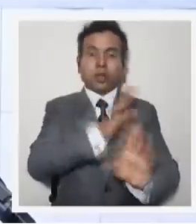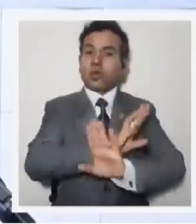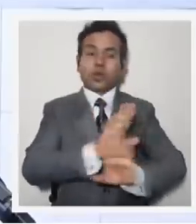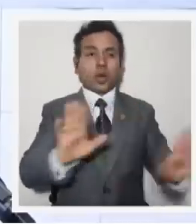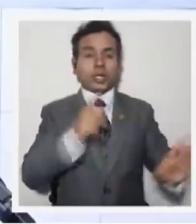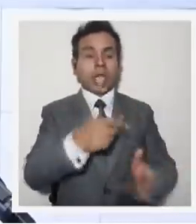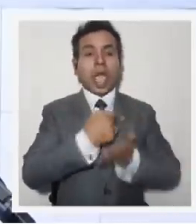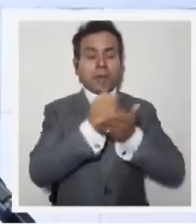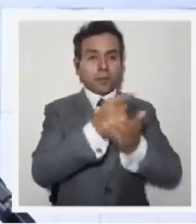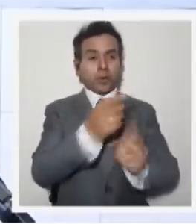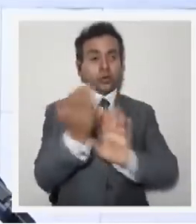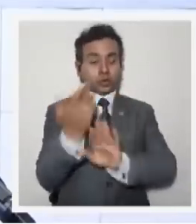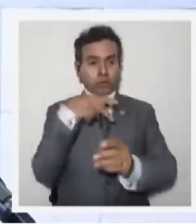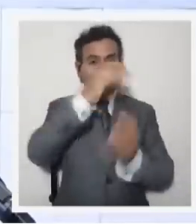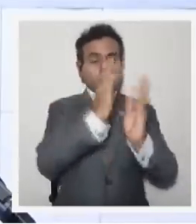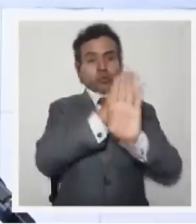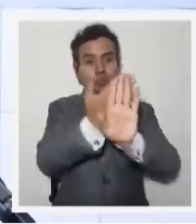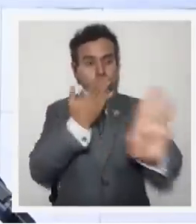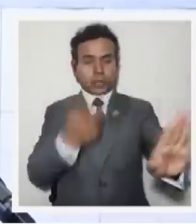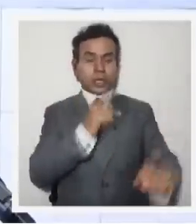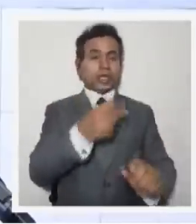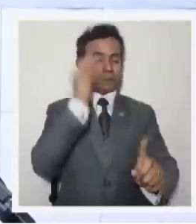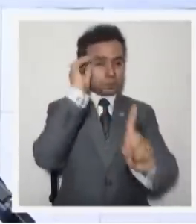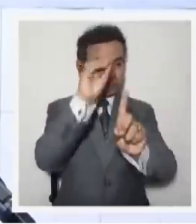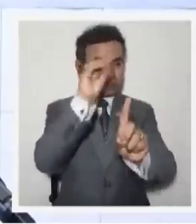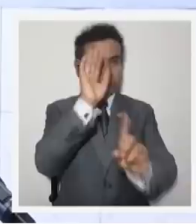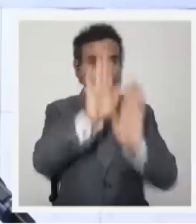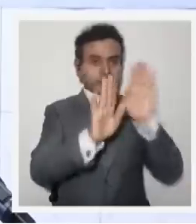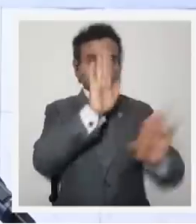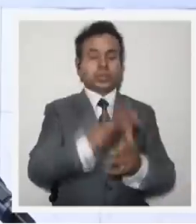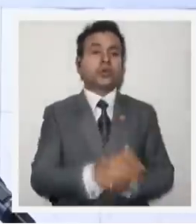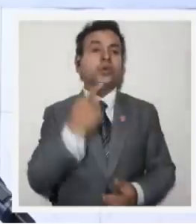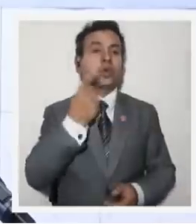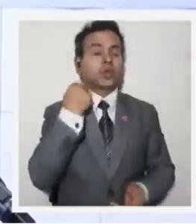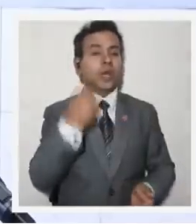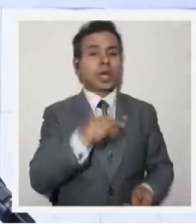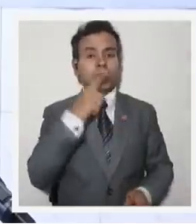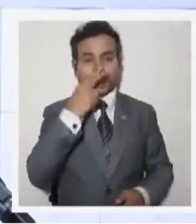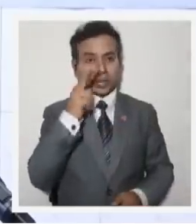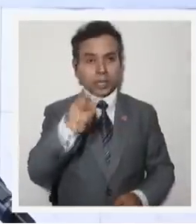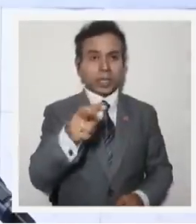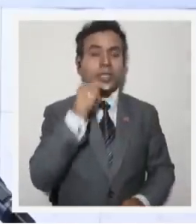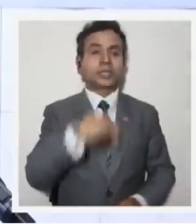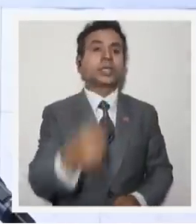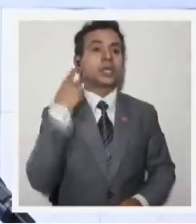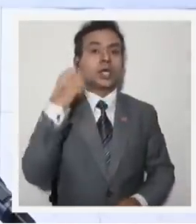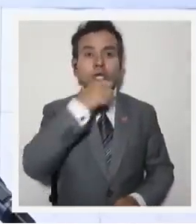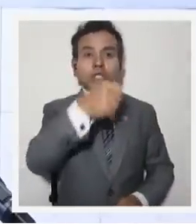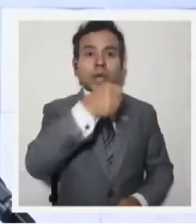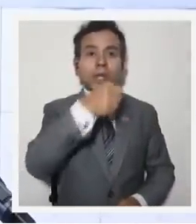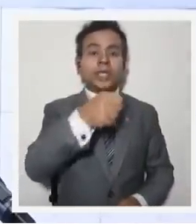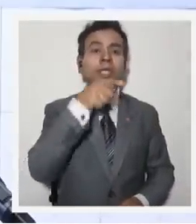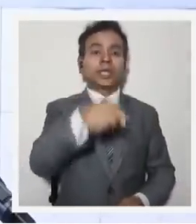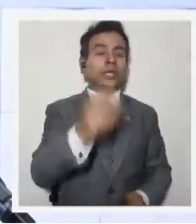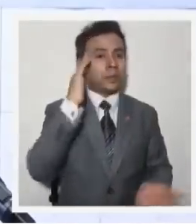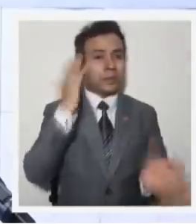যেন কোনো অসদ আচরণ না করি বা তার প্রতি যেন কোনো কঠোর আচরণ না করি। আমরা গতকালই দেখেছি আমাদের ইলেকট্রনিক মিডিয়ায় যে